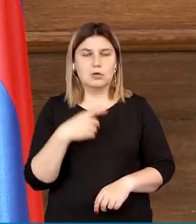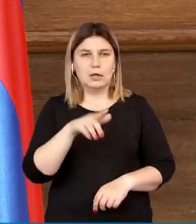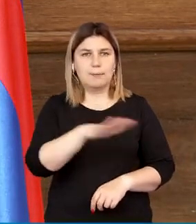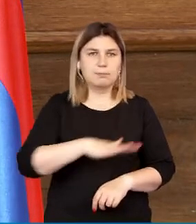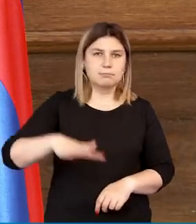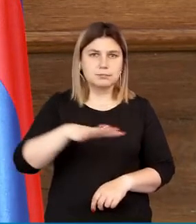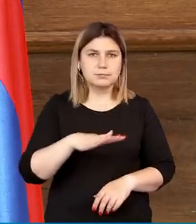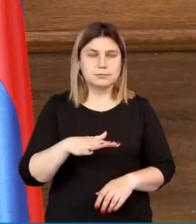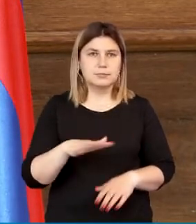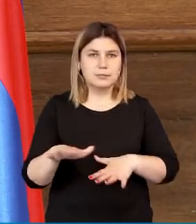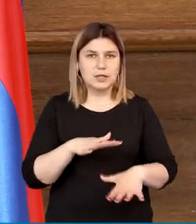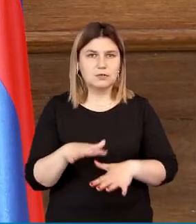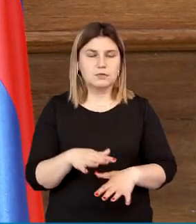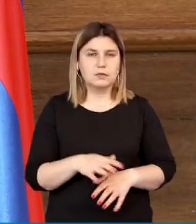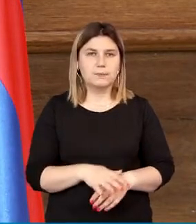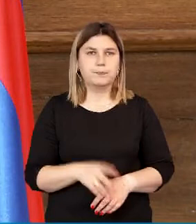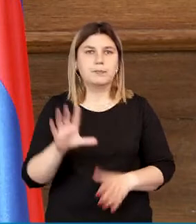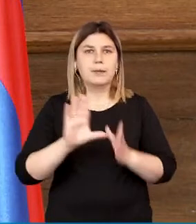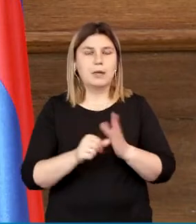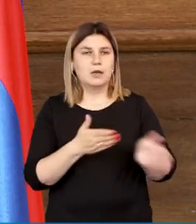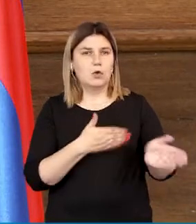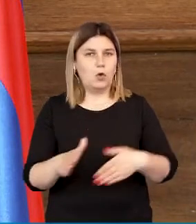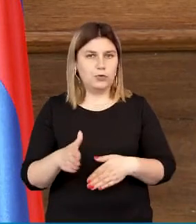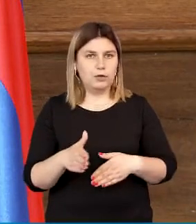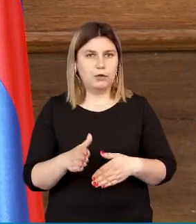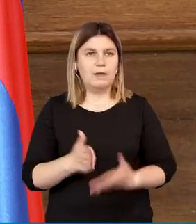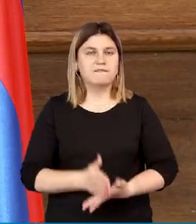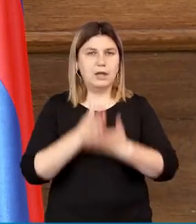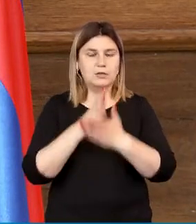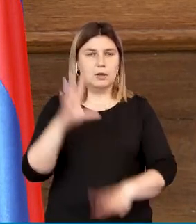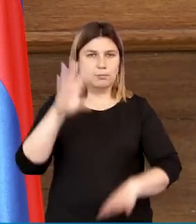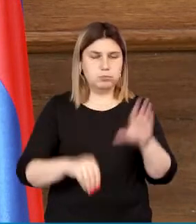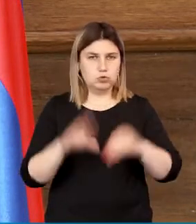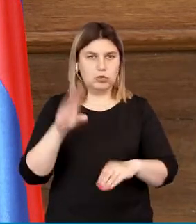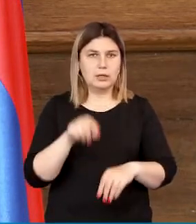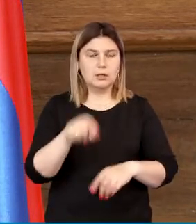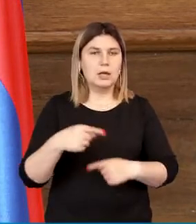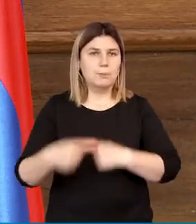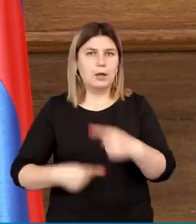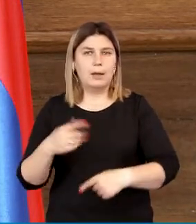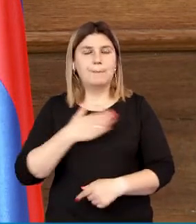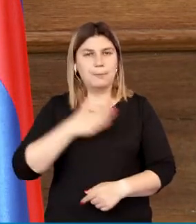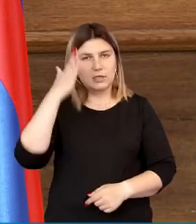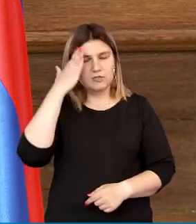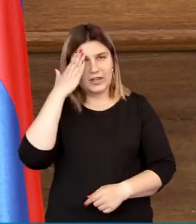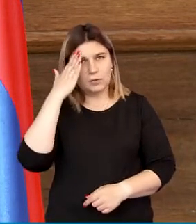placówek. Tutaj miasto jest gotowe wesprzeć z budżetu ten proces, natomiast mamy świadomość,